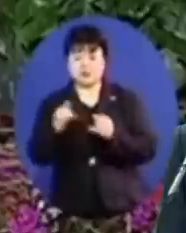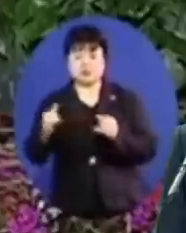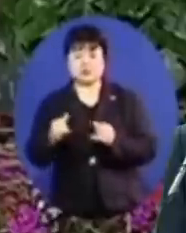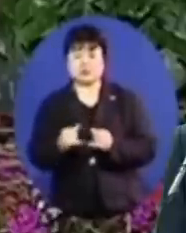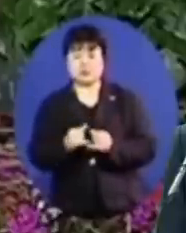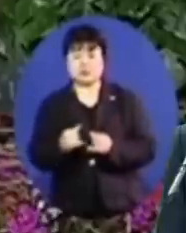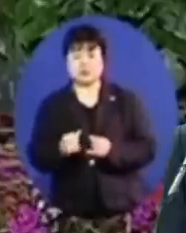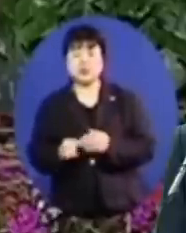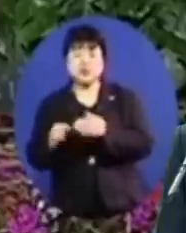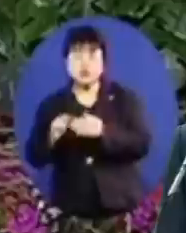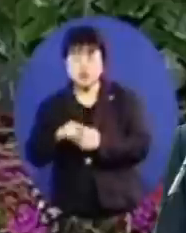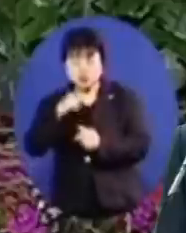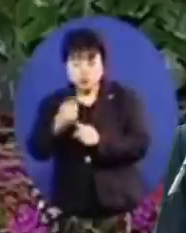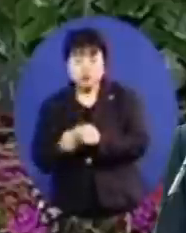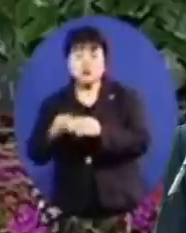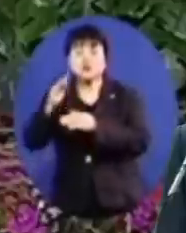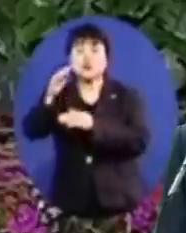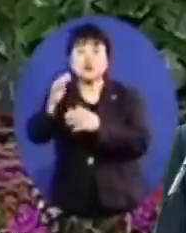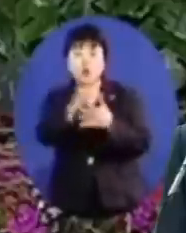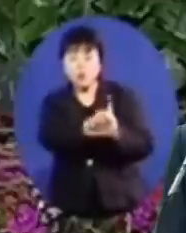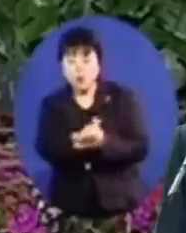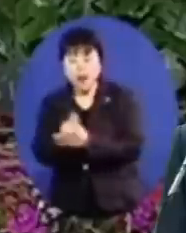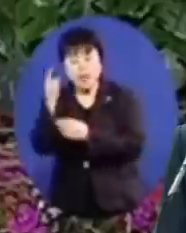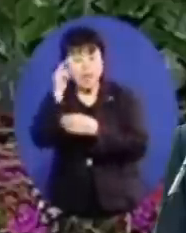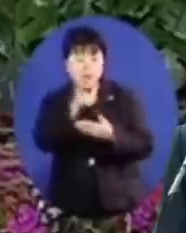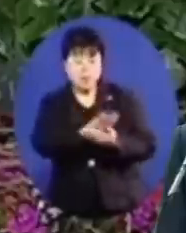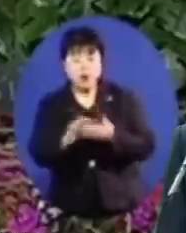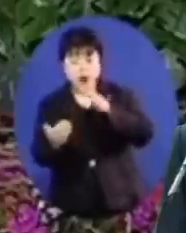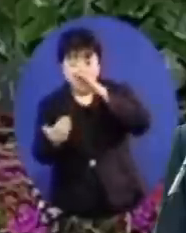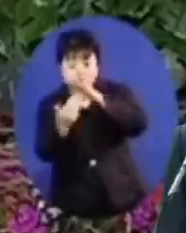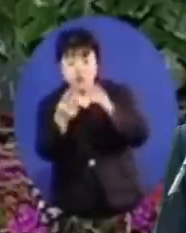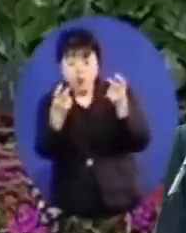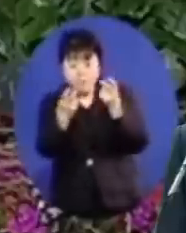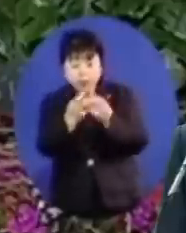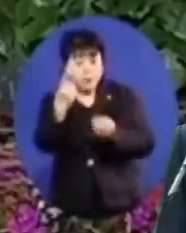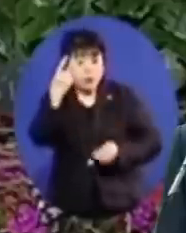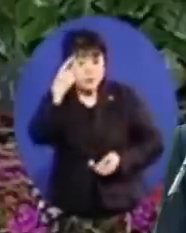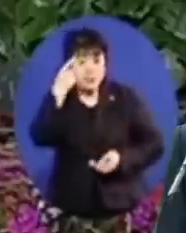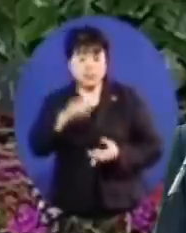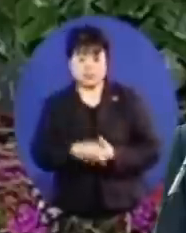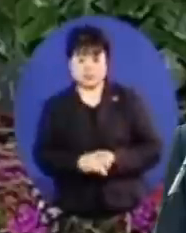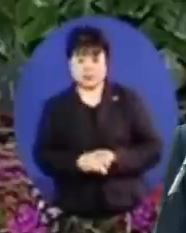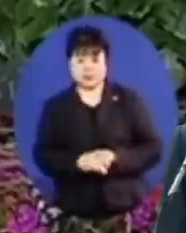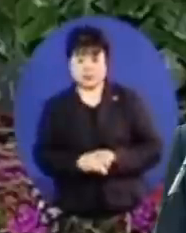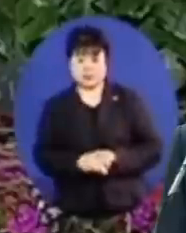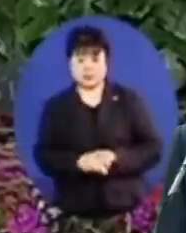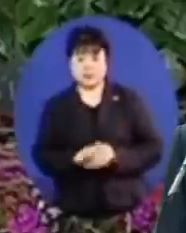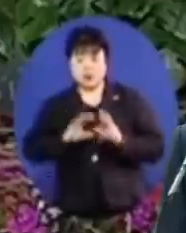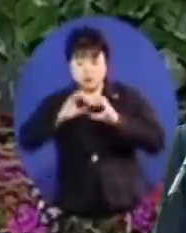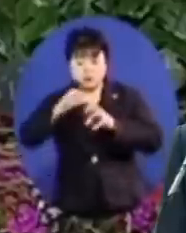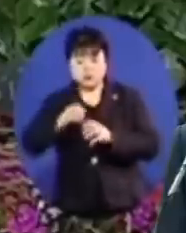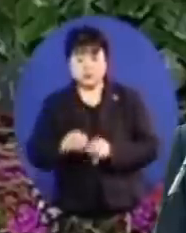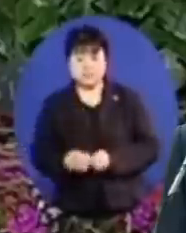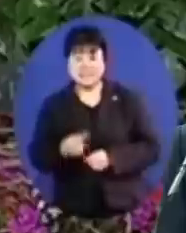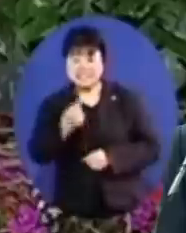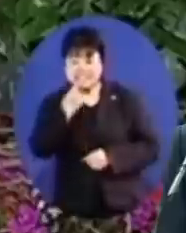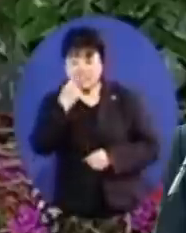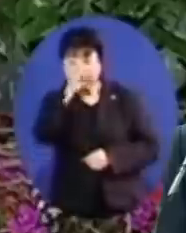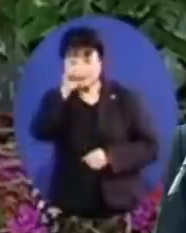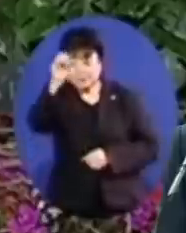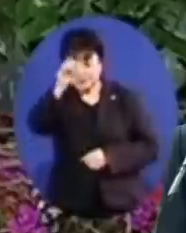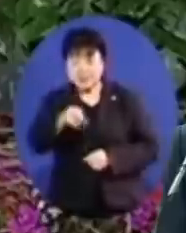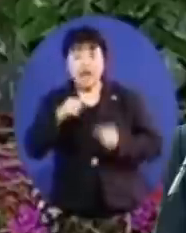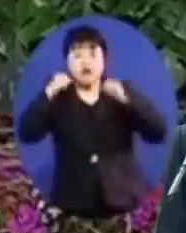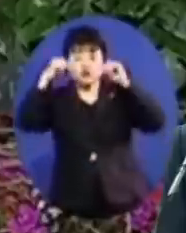인종을 뛰어넘는 진정한 화해와 평화를 이룰 방법을 생각하게 되었습니다. 이것이 국제 적십자 운동이 탄생하게